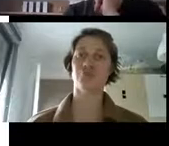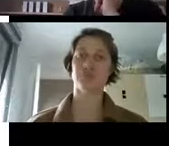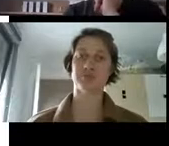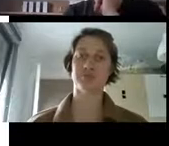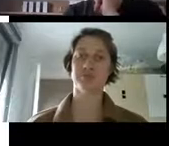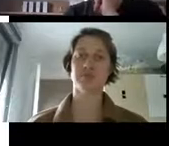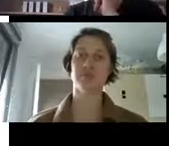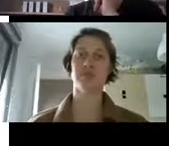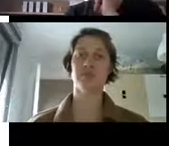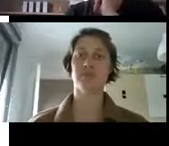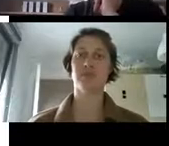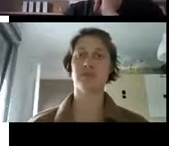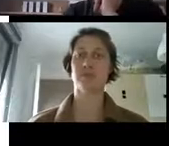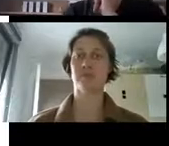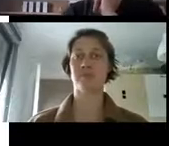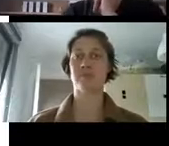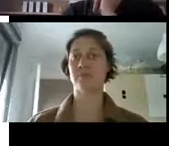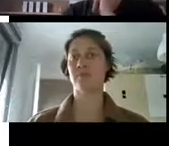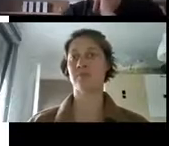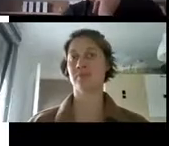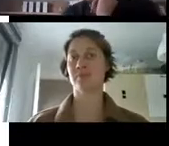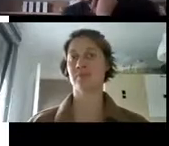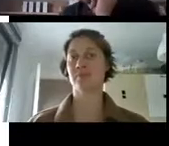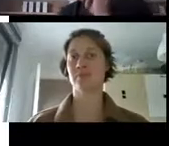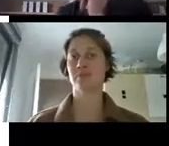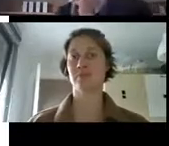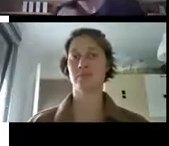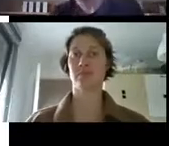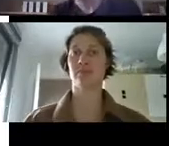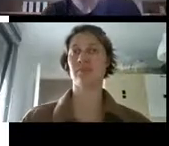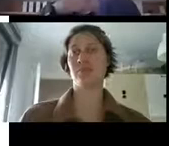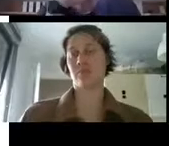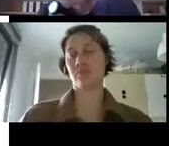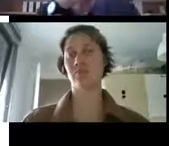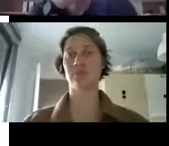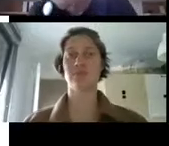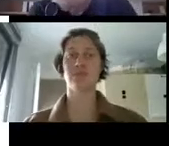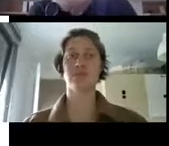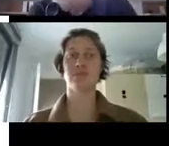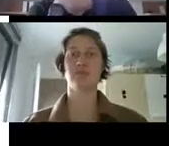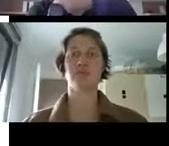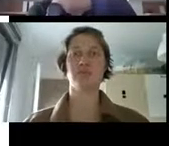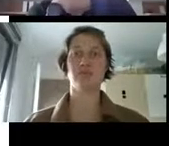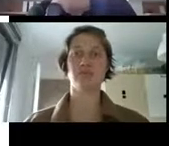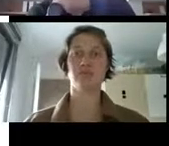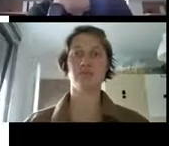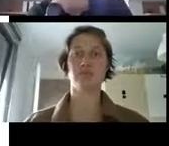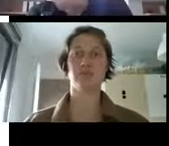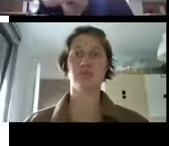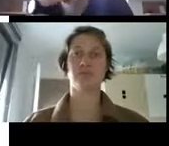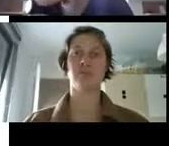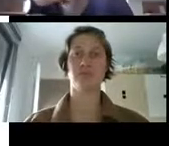vaccin, dan zijn wij, komen we in een gigantisch groot animatorentekort. Dus daar willen we eigenlijk ook wel een standpunt rond